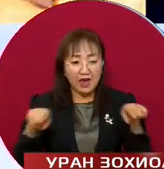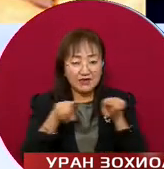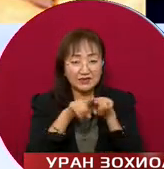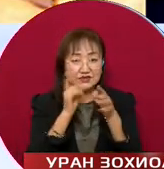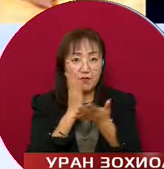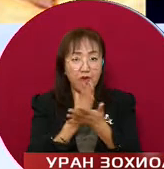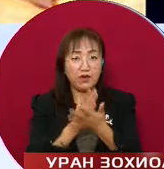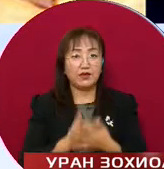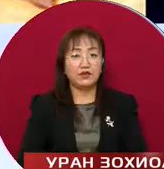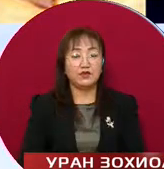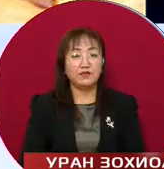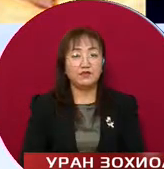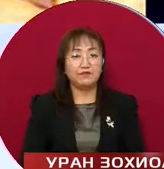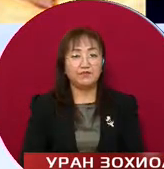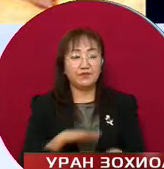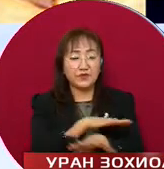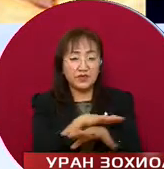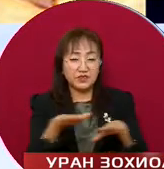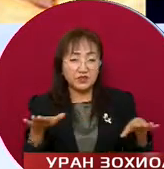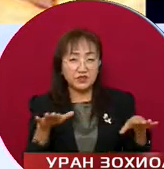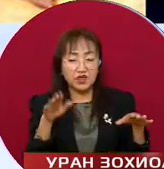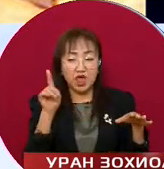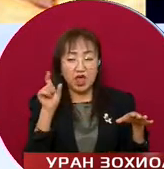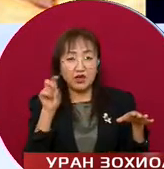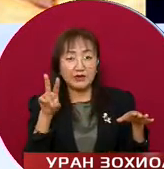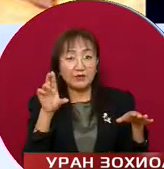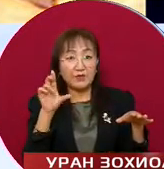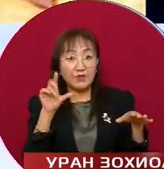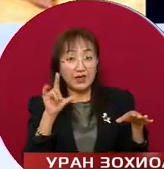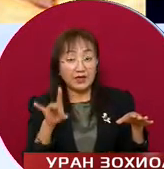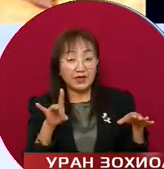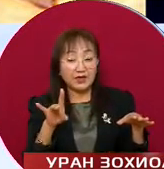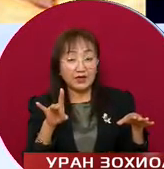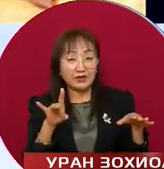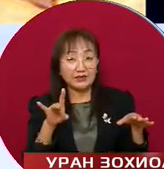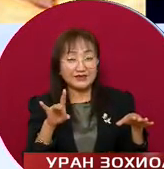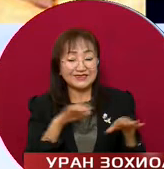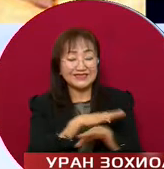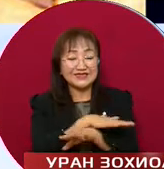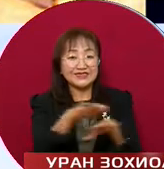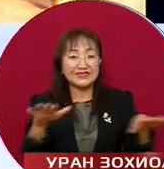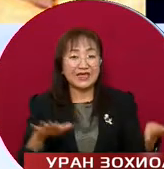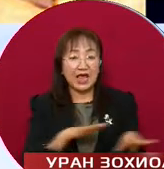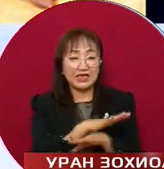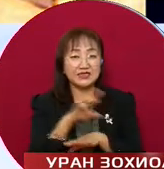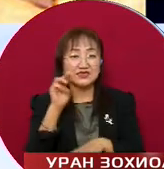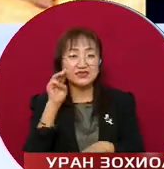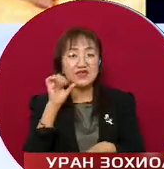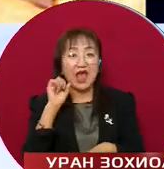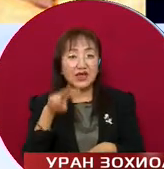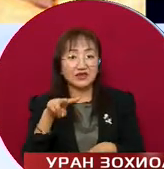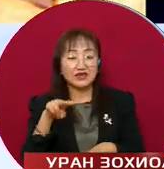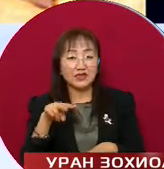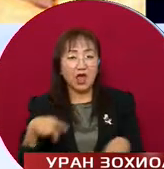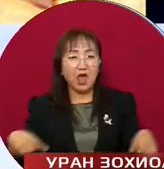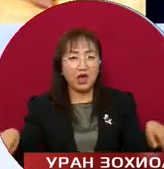Ширээний тавцсан тэр тэгш хэлбэрийг хүндий талын тэгш хэлбэртэй адилтгсан